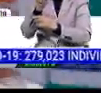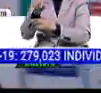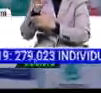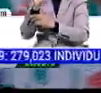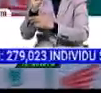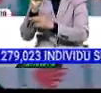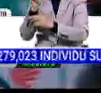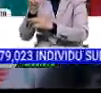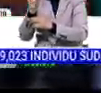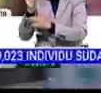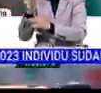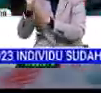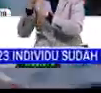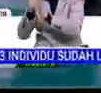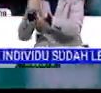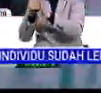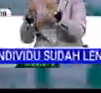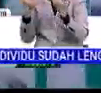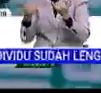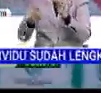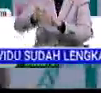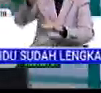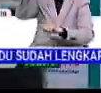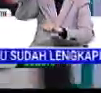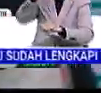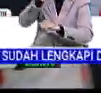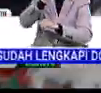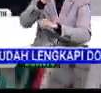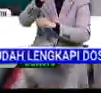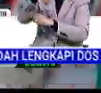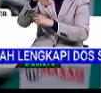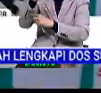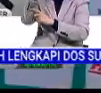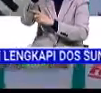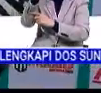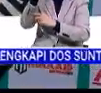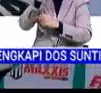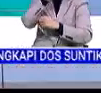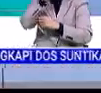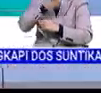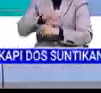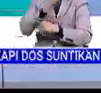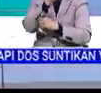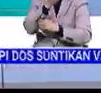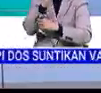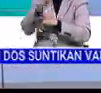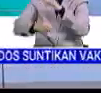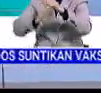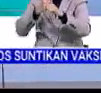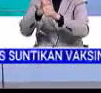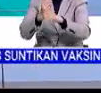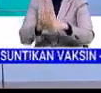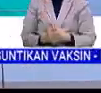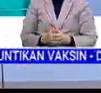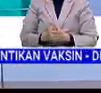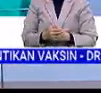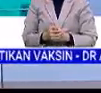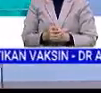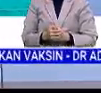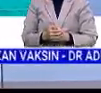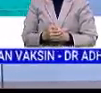14:38.028 saat itu merupakan kemenangan CP150 kedua bagi pelumba berusia 21 tahun itu.